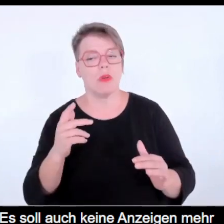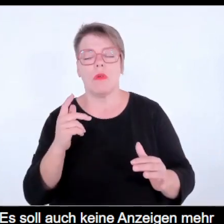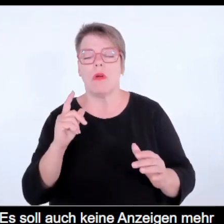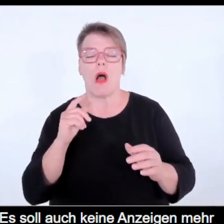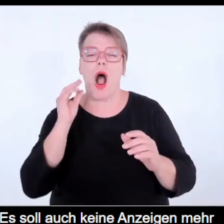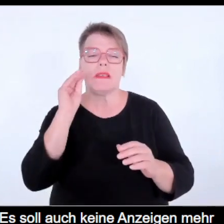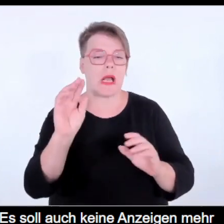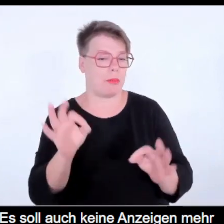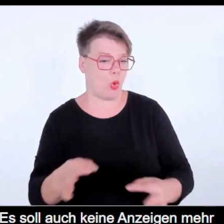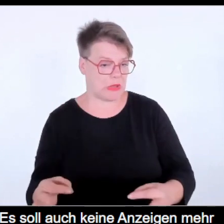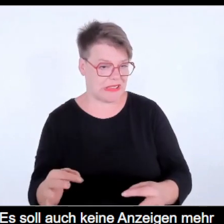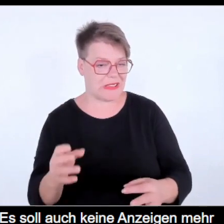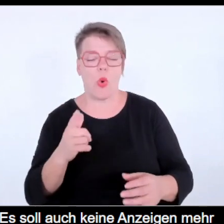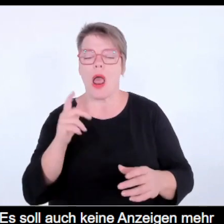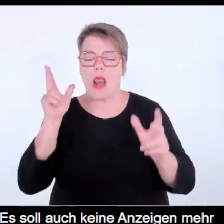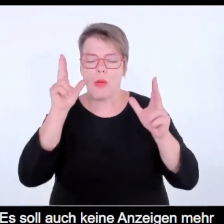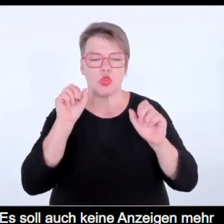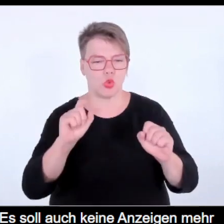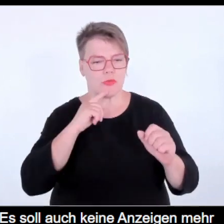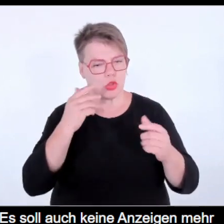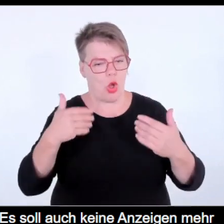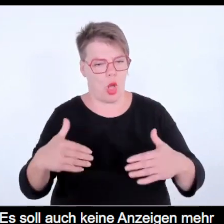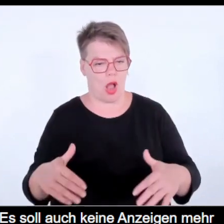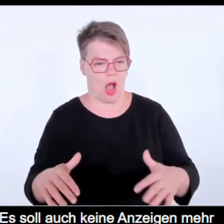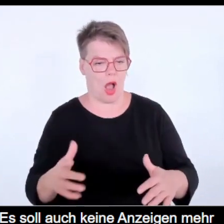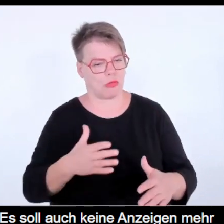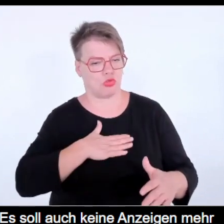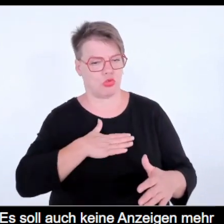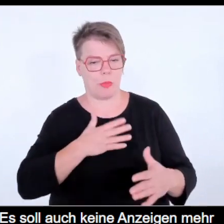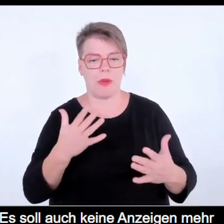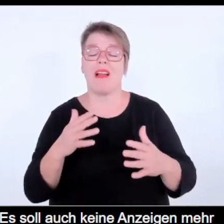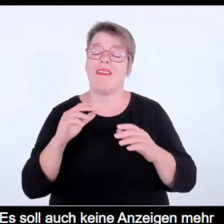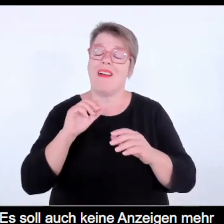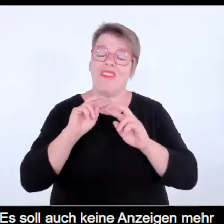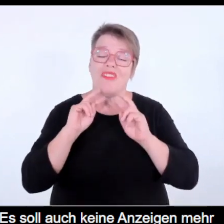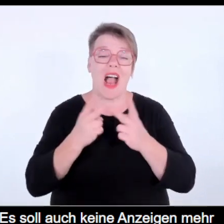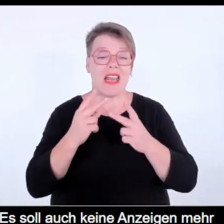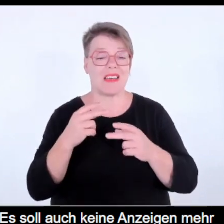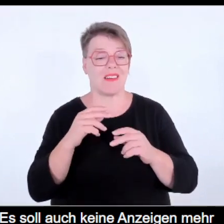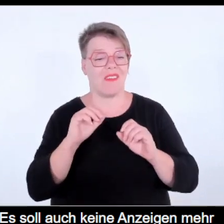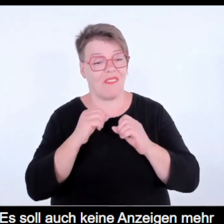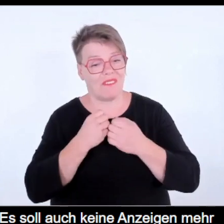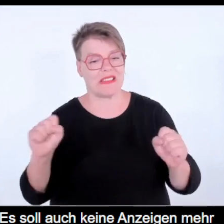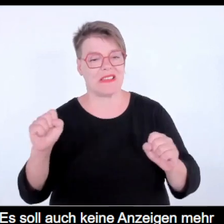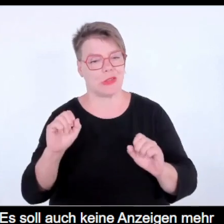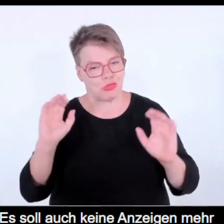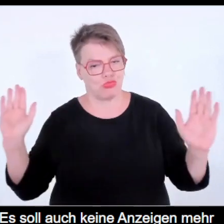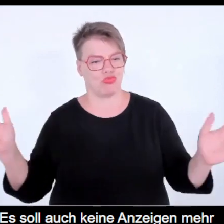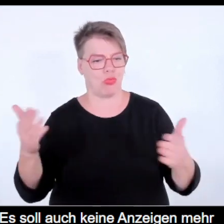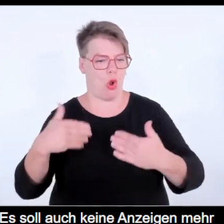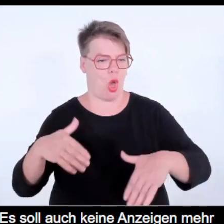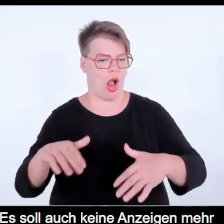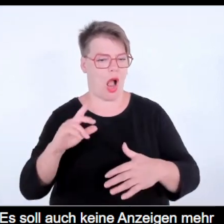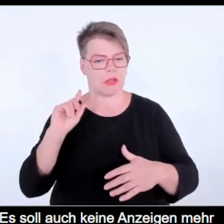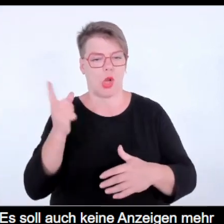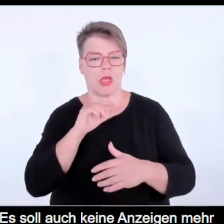sogar mit dem Eindruck, damit Geld verdienen zu wollen, dann lähmt es bei uns den Land und den Genehmigungsprozess. Deswegen Verbandsklage abschaffen, es braucht keine